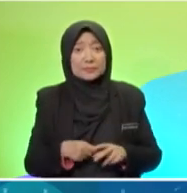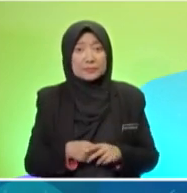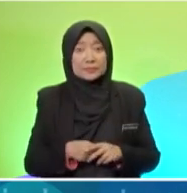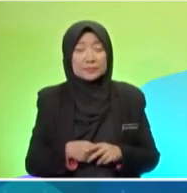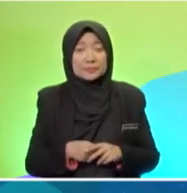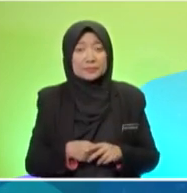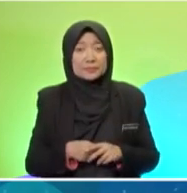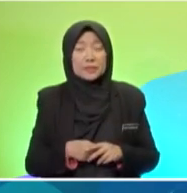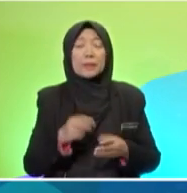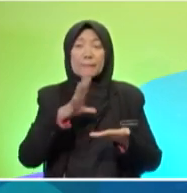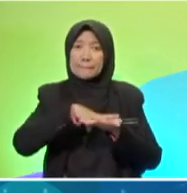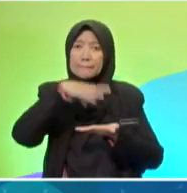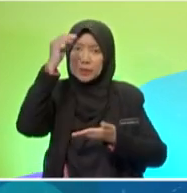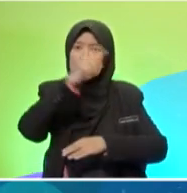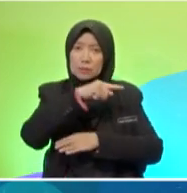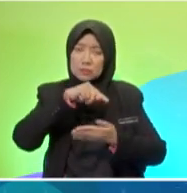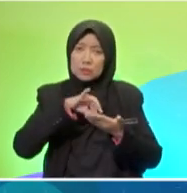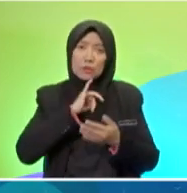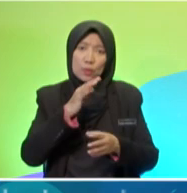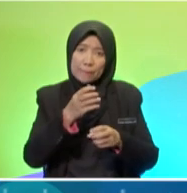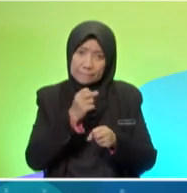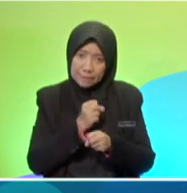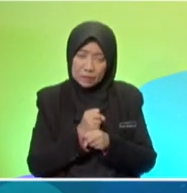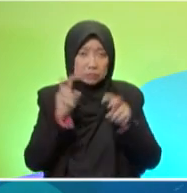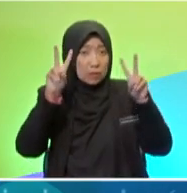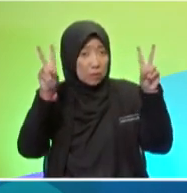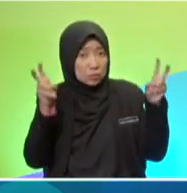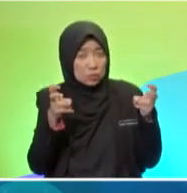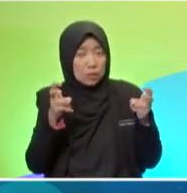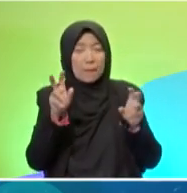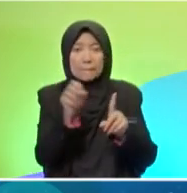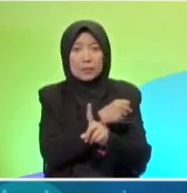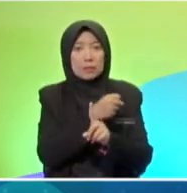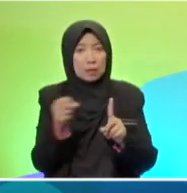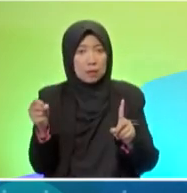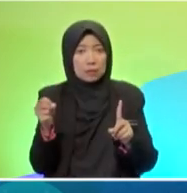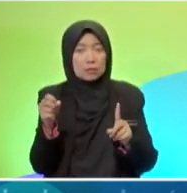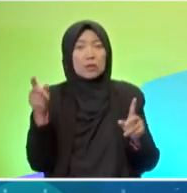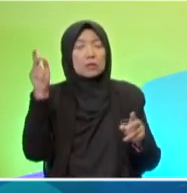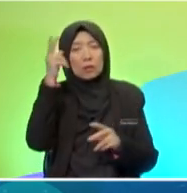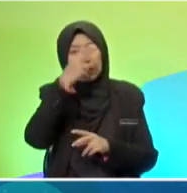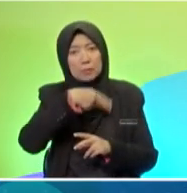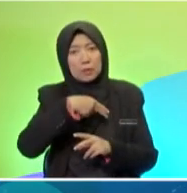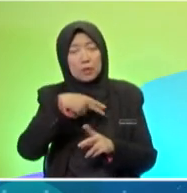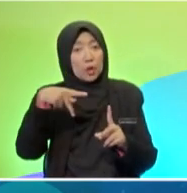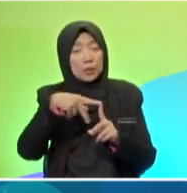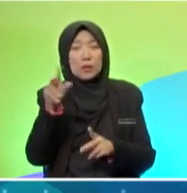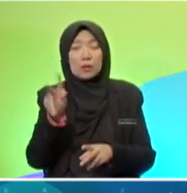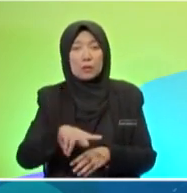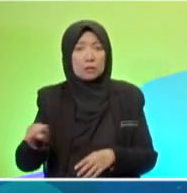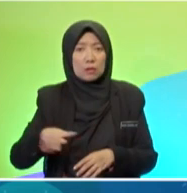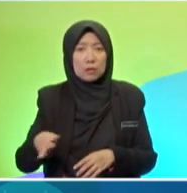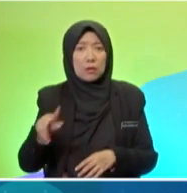saya dapat daripada hari ini ialah pendarahan terhadap anak-anak adalah satu perkara yang sangat